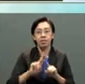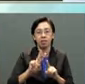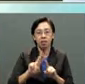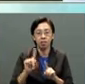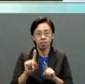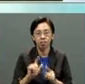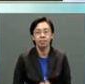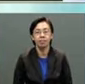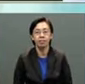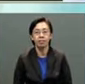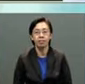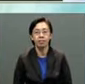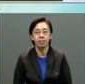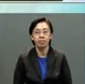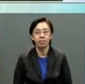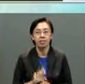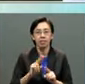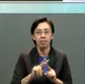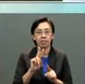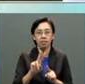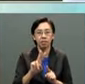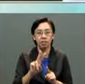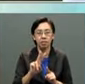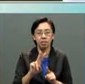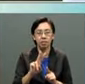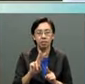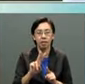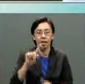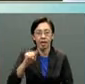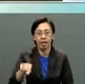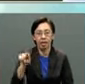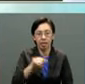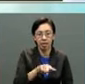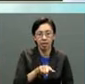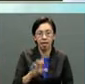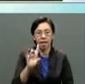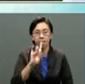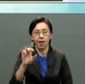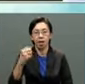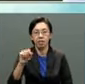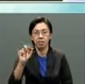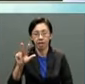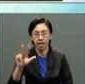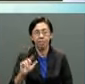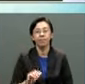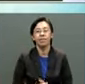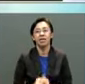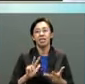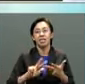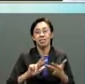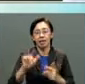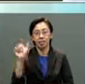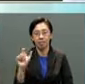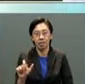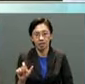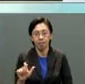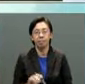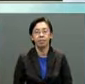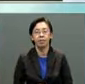2ก็คือทางอังกฤษนะครับคือ813รายแล้วก็อิตาลีรองลงมาครับ